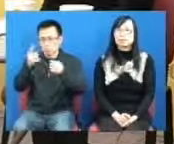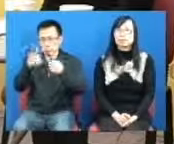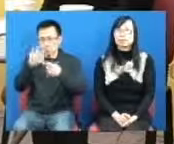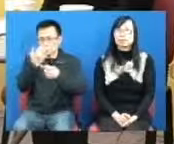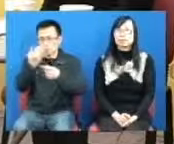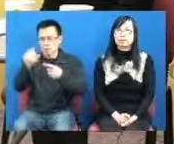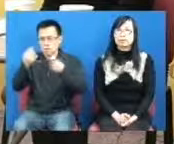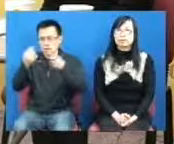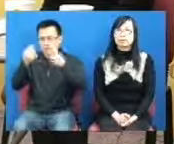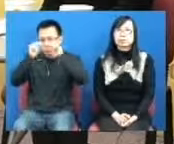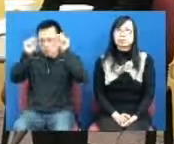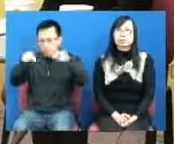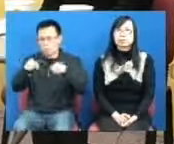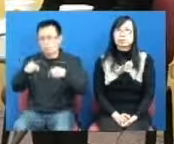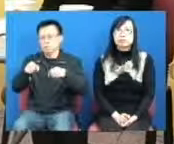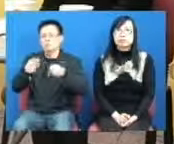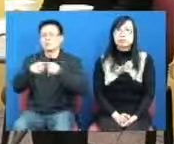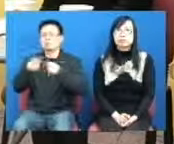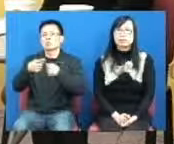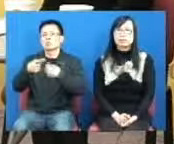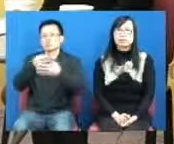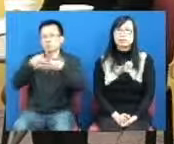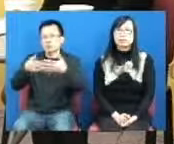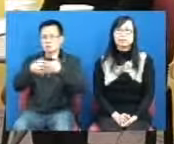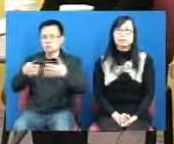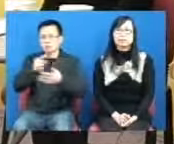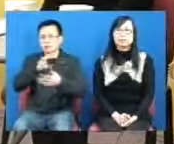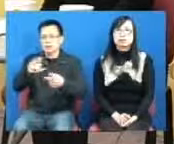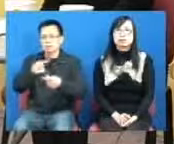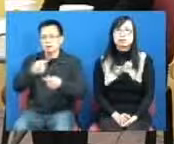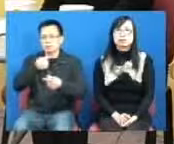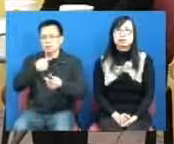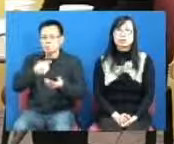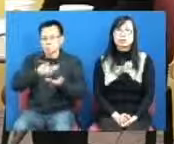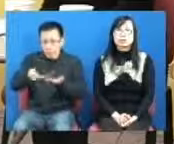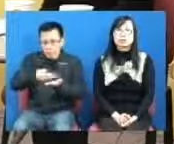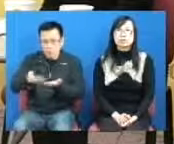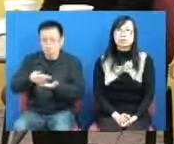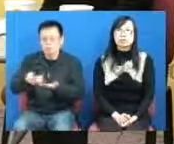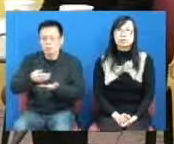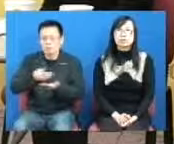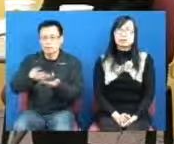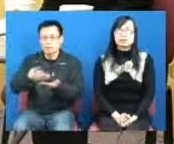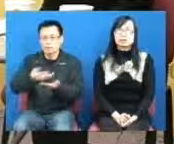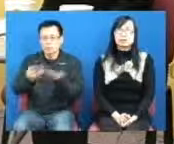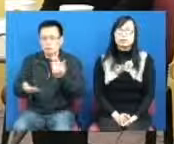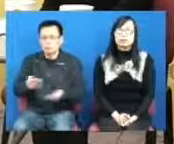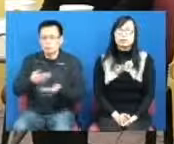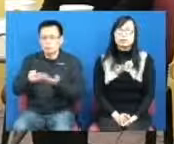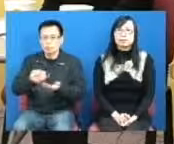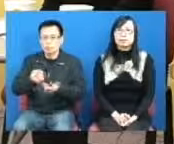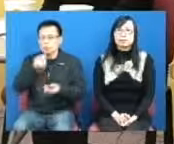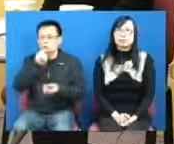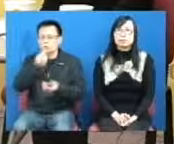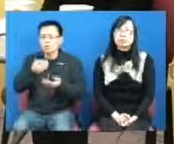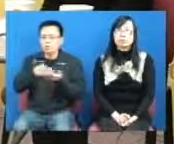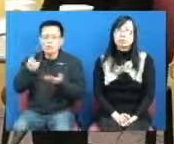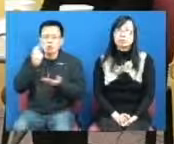就是你提出的措施你不是在裡應付我們我們說我們要派錢就派錢我們要派桶就派桶我們不是在說這些因為